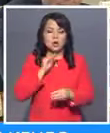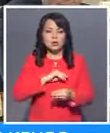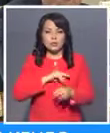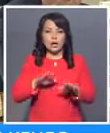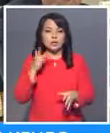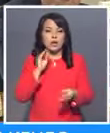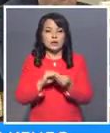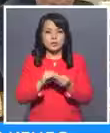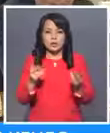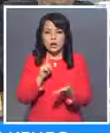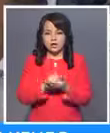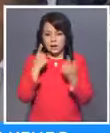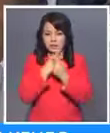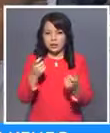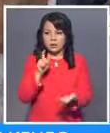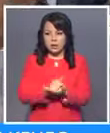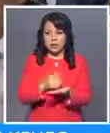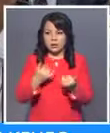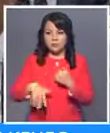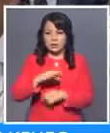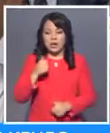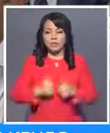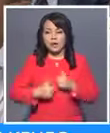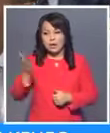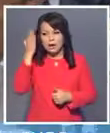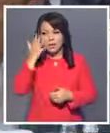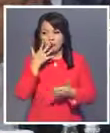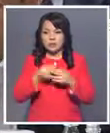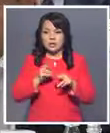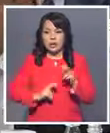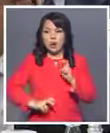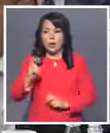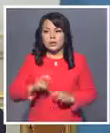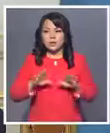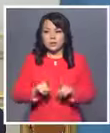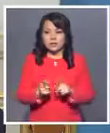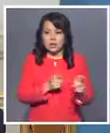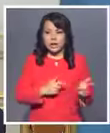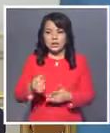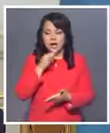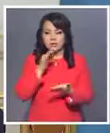жүктеді. Кәсіпкерлер бәсекеге қабілеттілікті және кәсіпорындардың өнімділігін арттыруға дайын екендіктерін айтты.